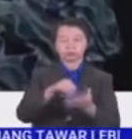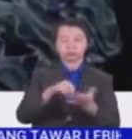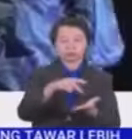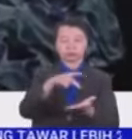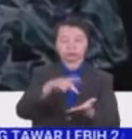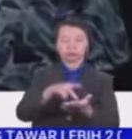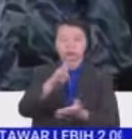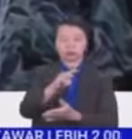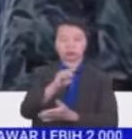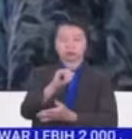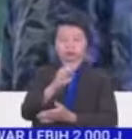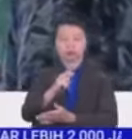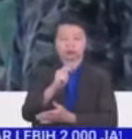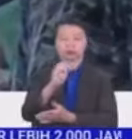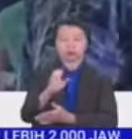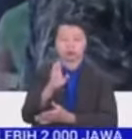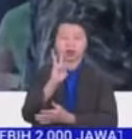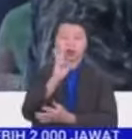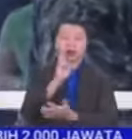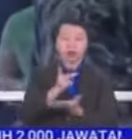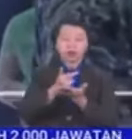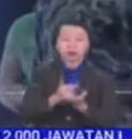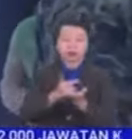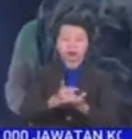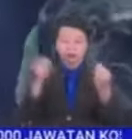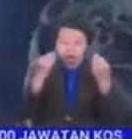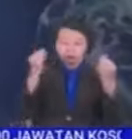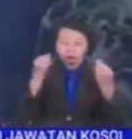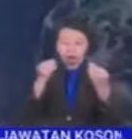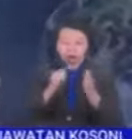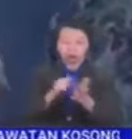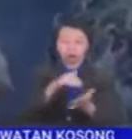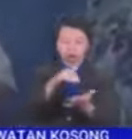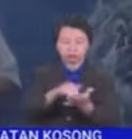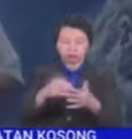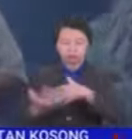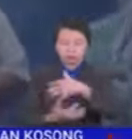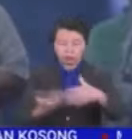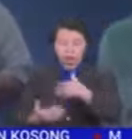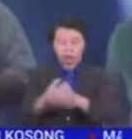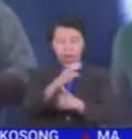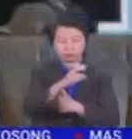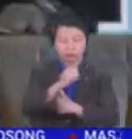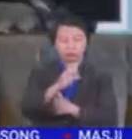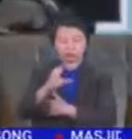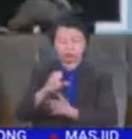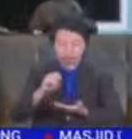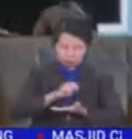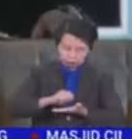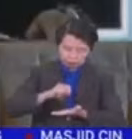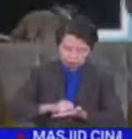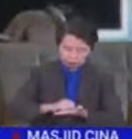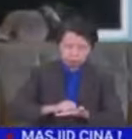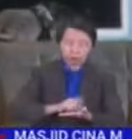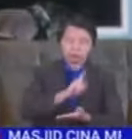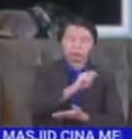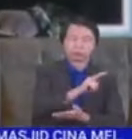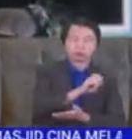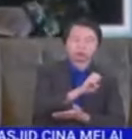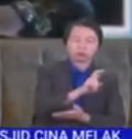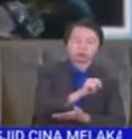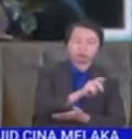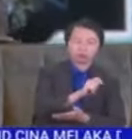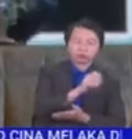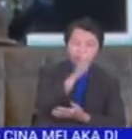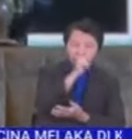Antarabangsa Melaka MITC AIKRO. Pada majlis sama, Certification of Collaboration COC turut ditandatangani antara Majlis TVET Melaka